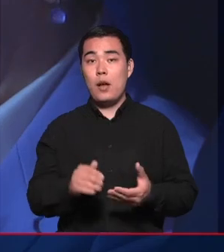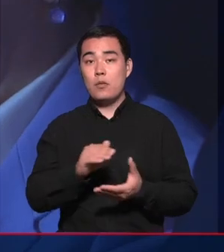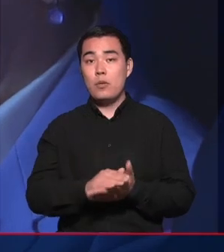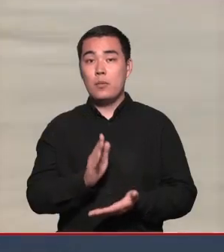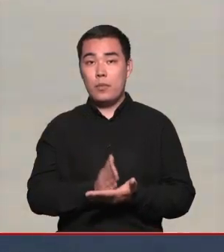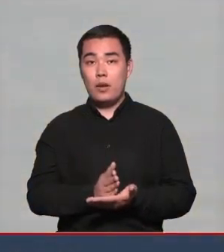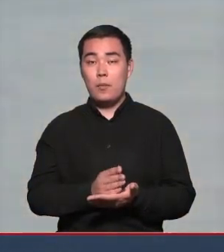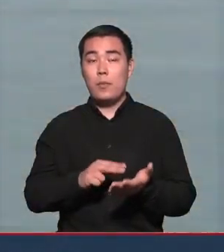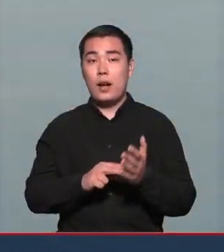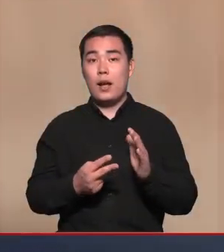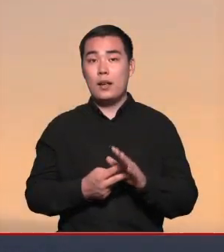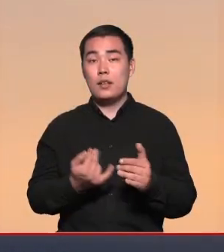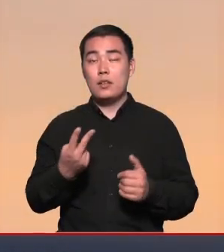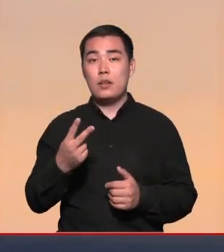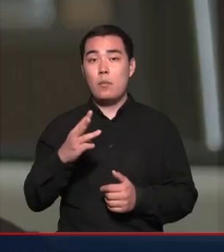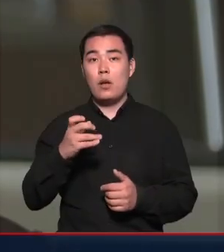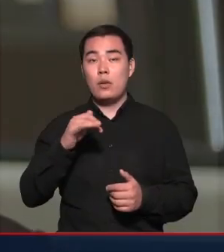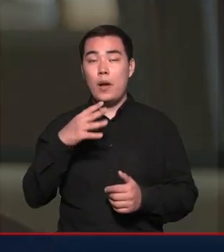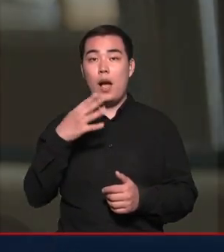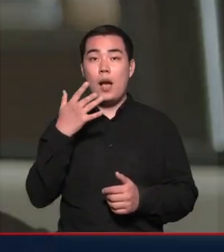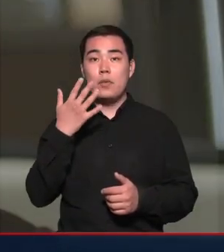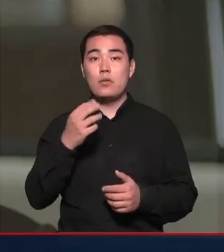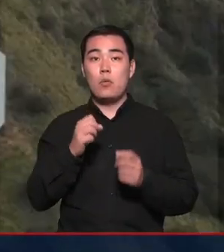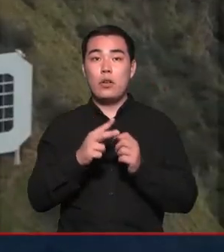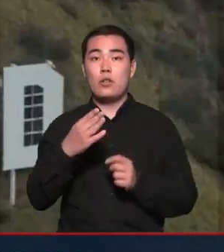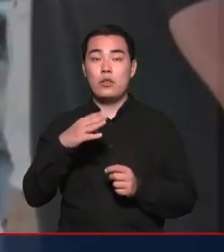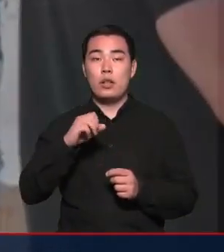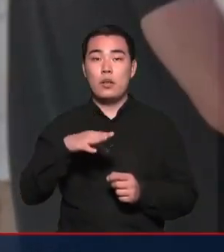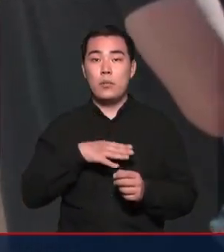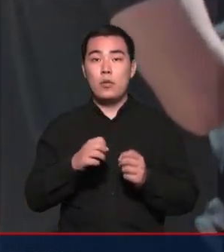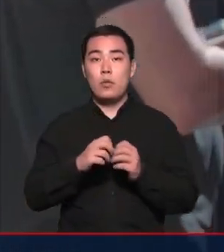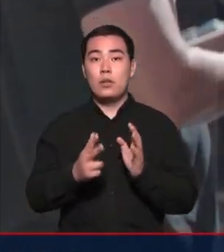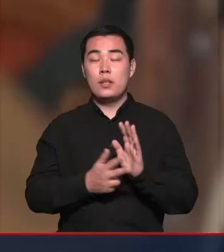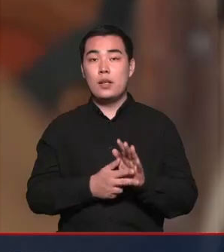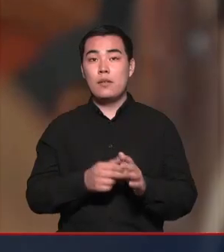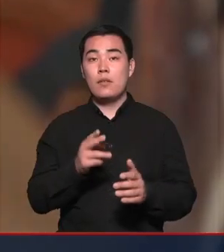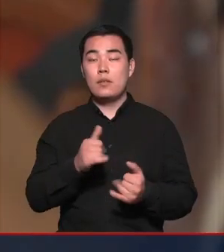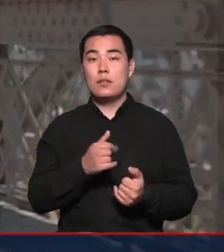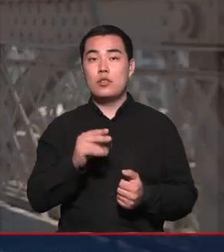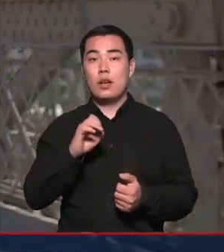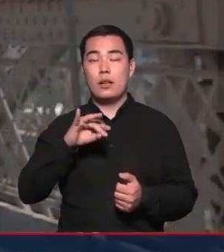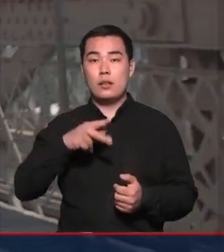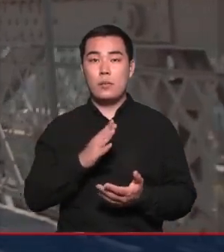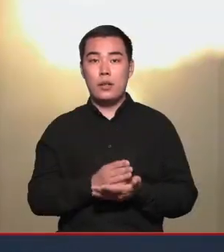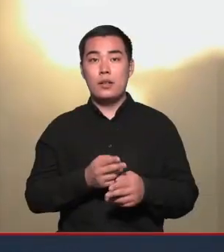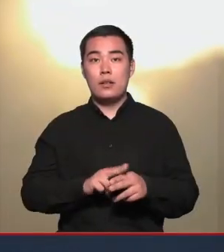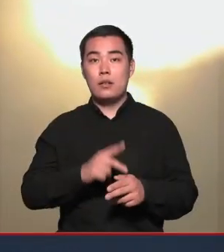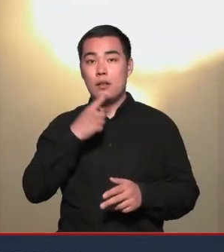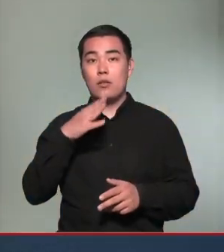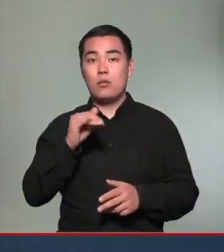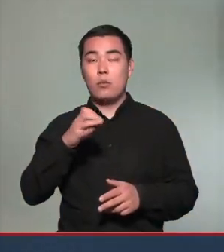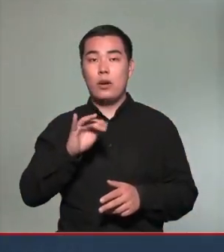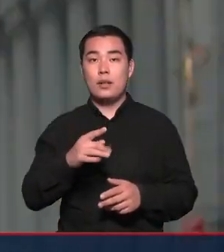келеді. Жобаның екінші маусымы Американың 13 штатында түсірілді, 18 бөлімнен тұрады. Айта кетейік, биыл